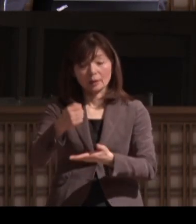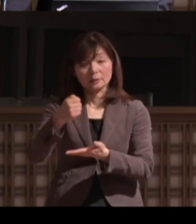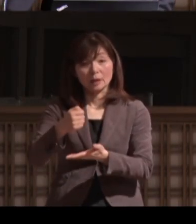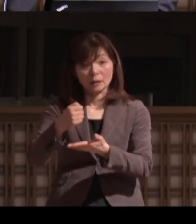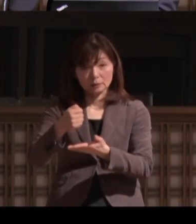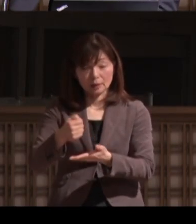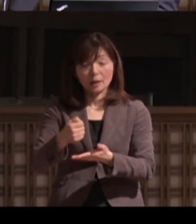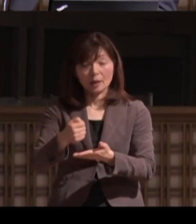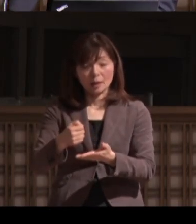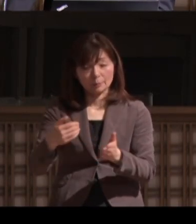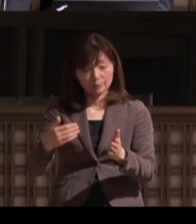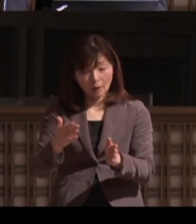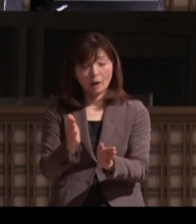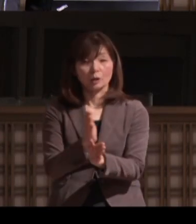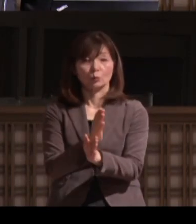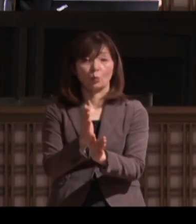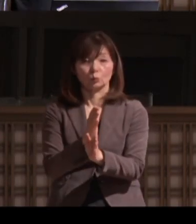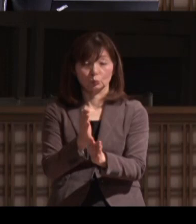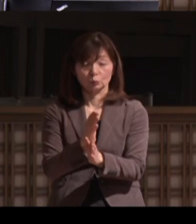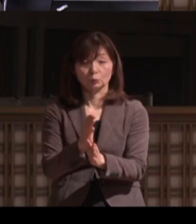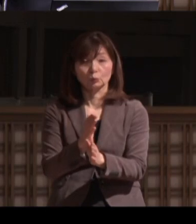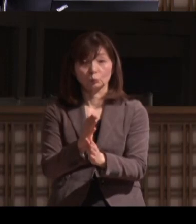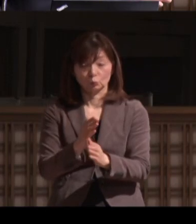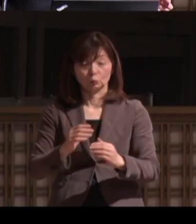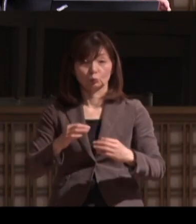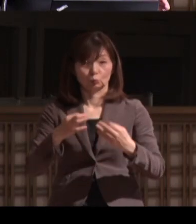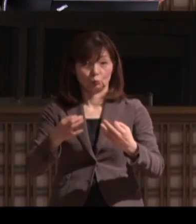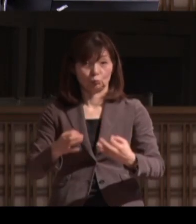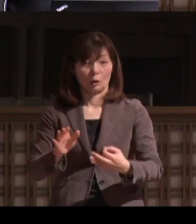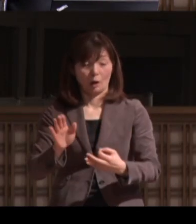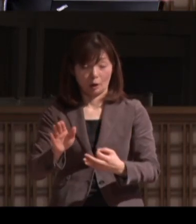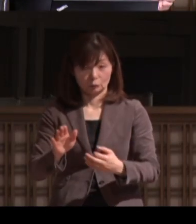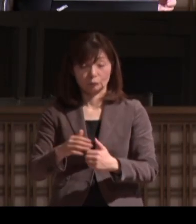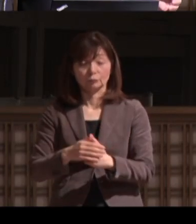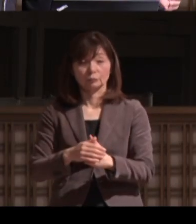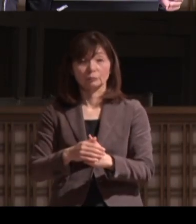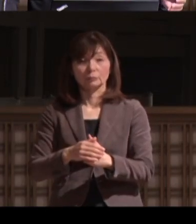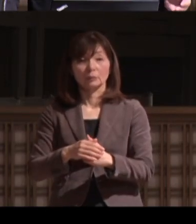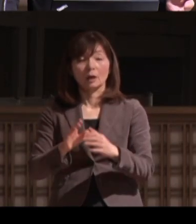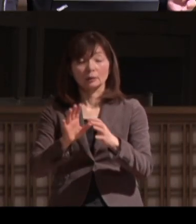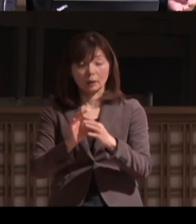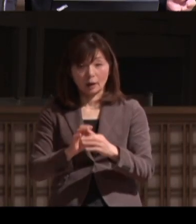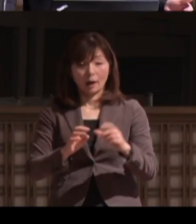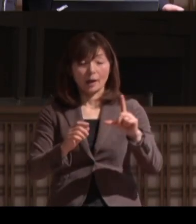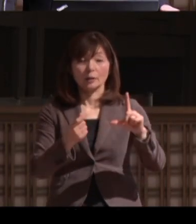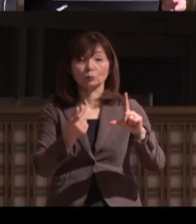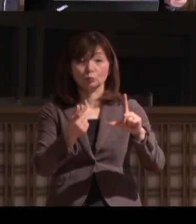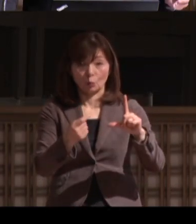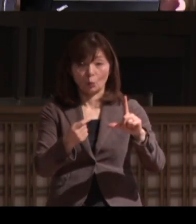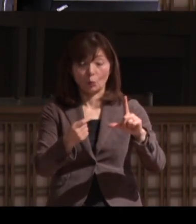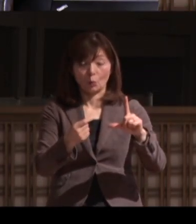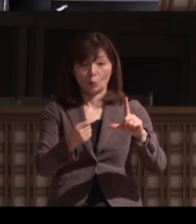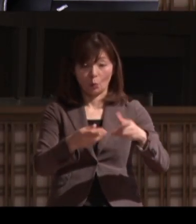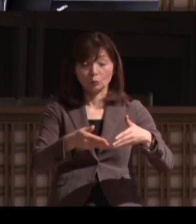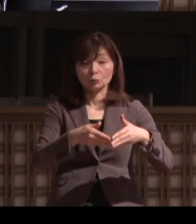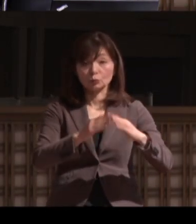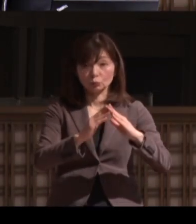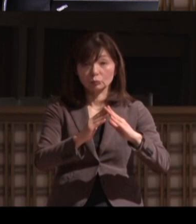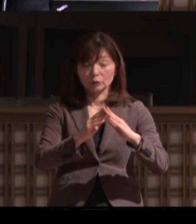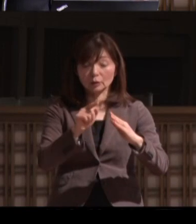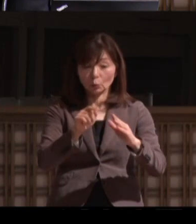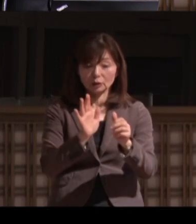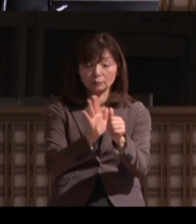ある方だとでそれに対してでえこの広島エルを構築してお金を出すんだということがをおっしゃいまし